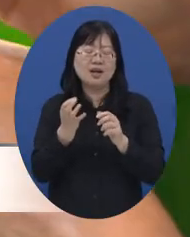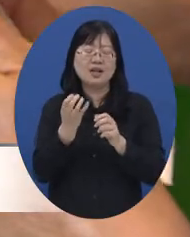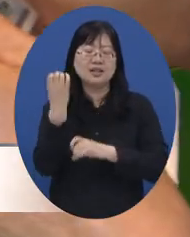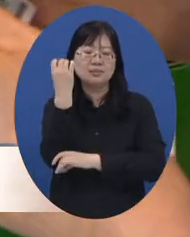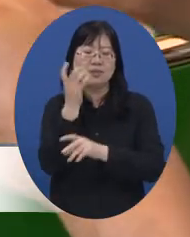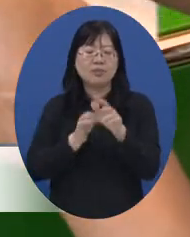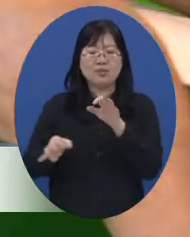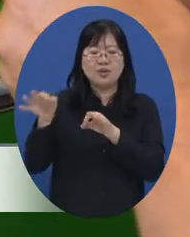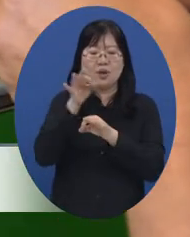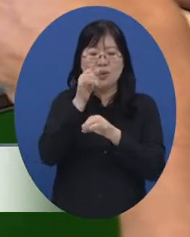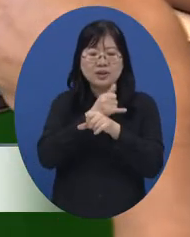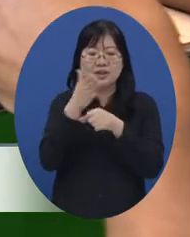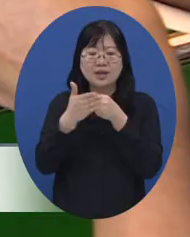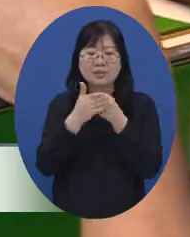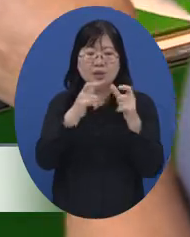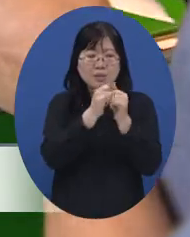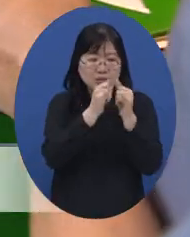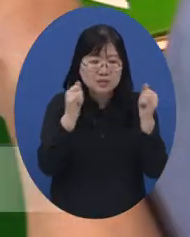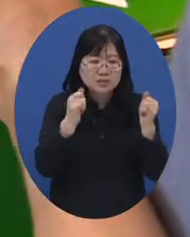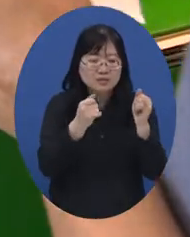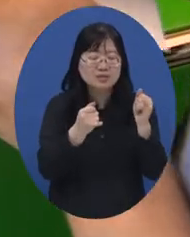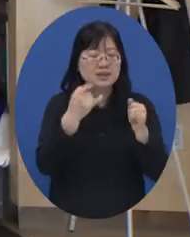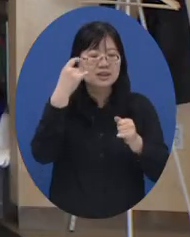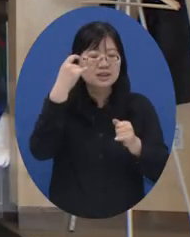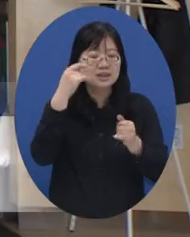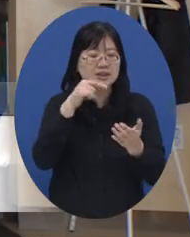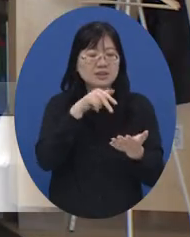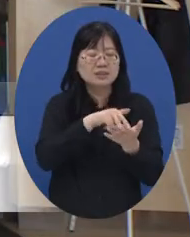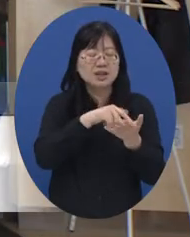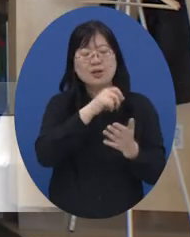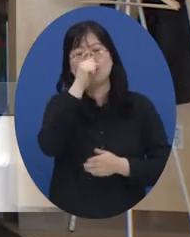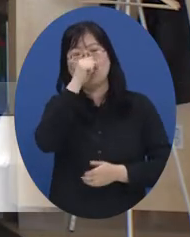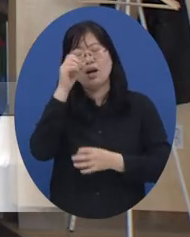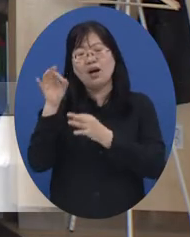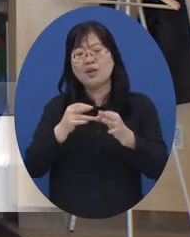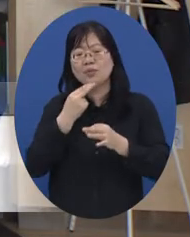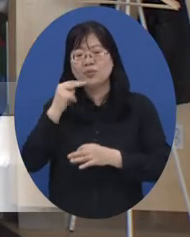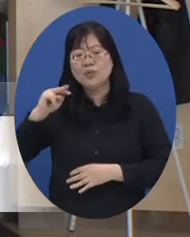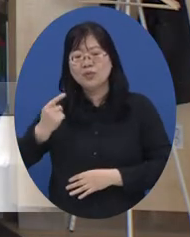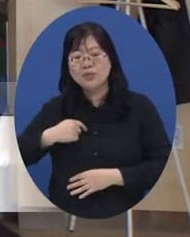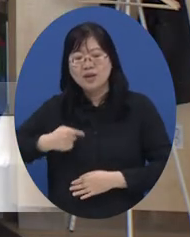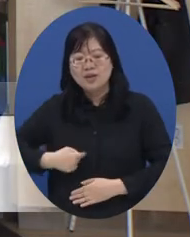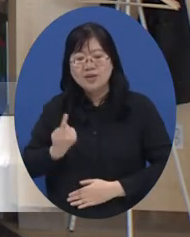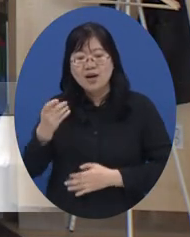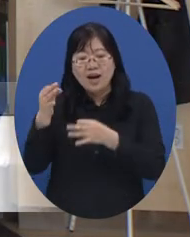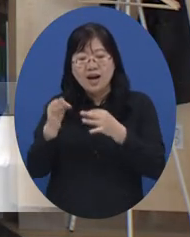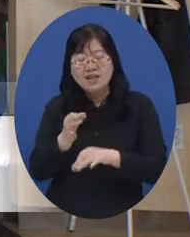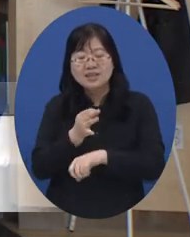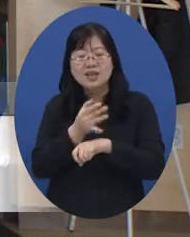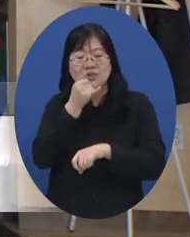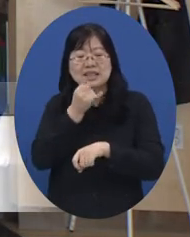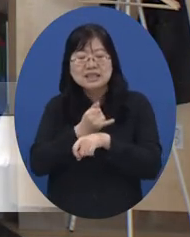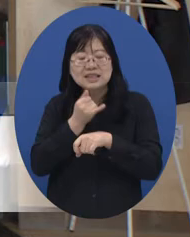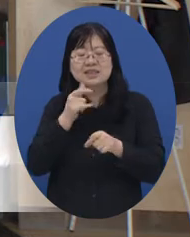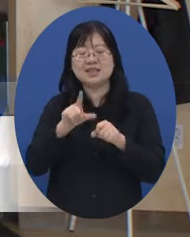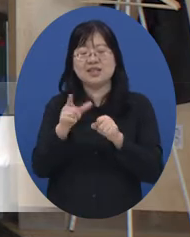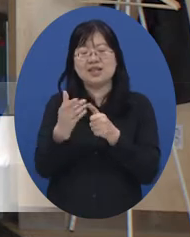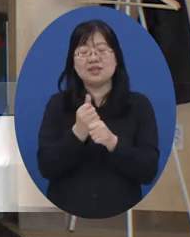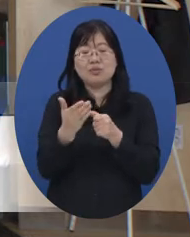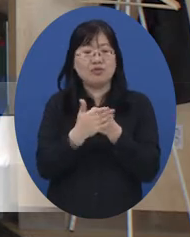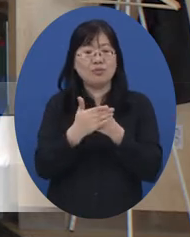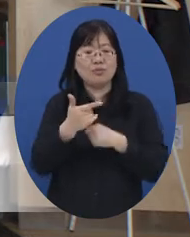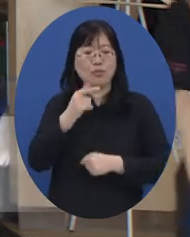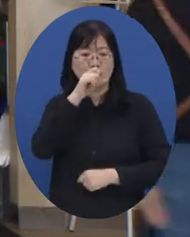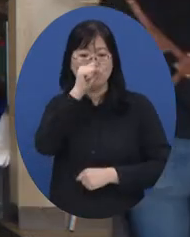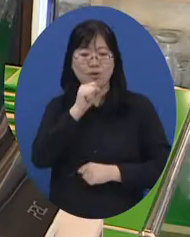얹어주기 때문에 시민들 반응이 좋습니다. 할인을 하지 않아도 내 스스로가 이제 할인해서 살 수 있는 그런 기회니까 그런